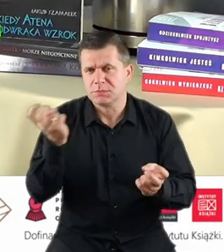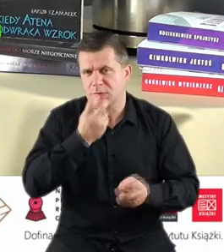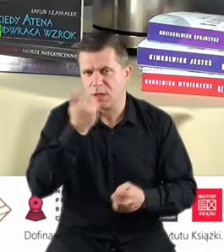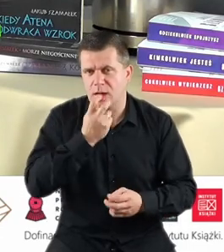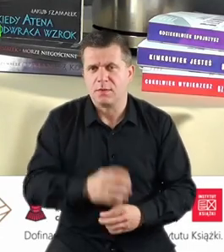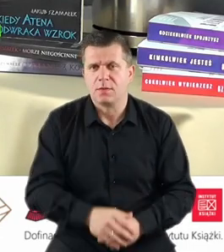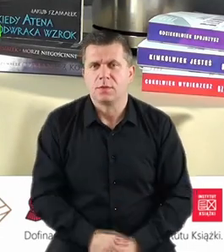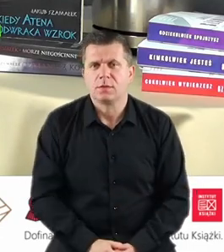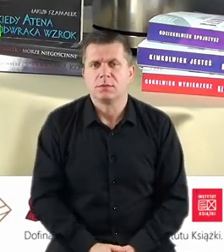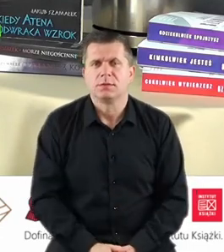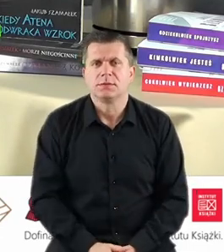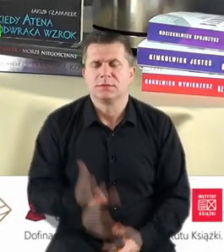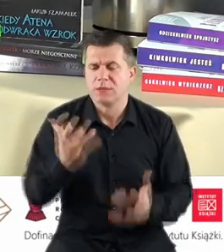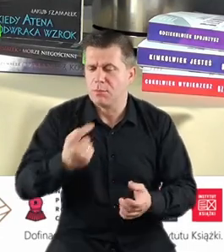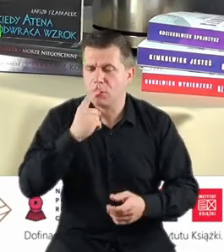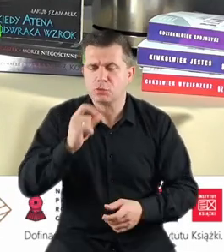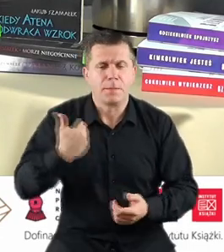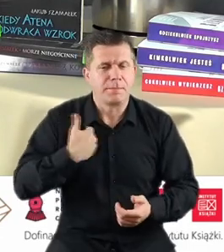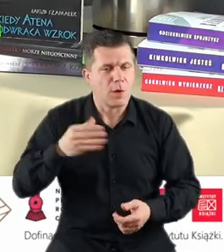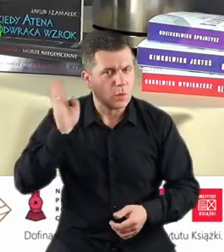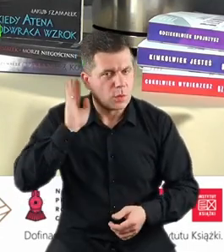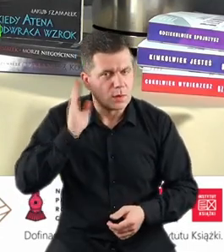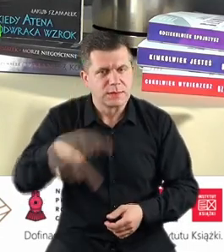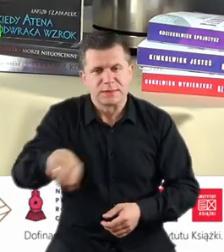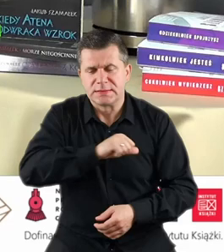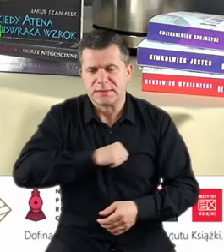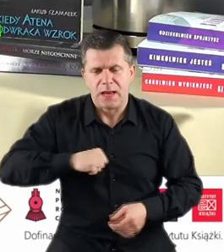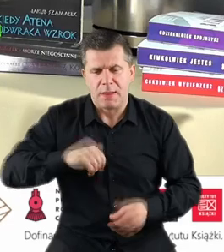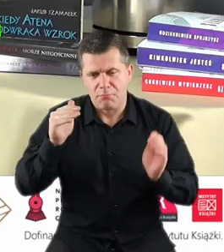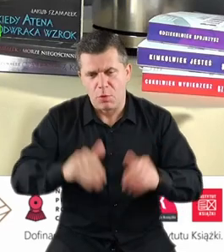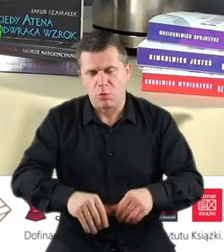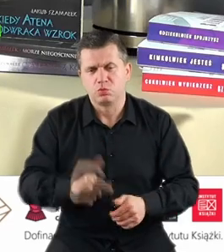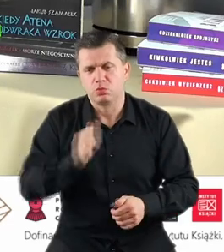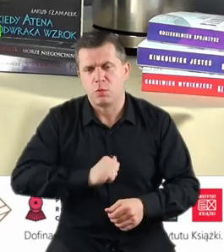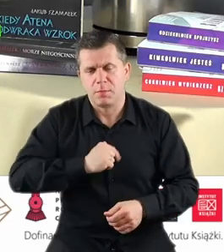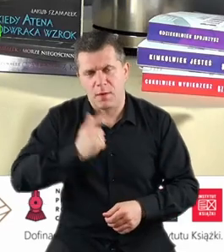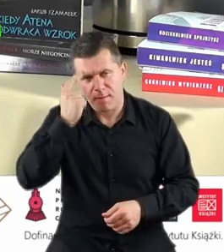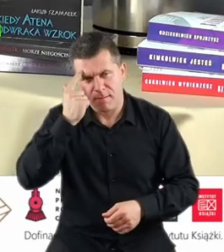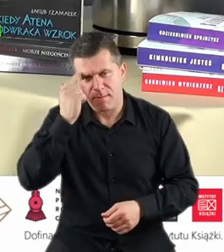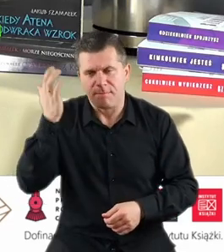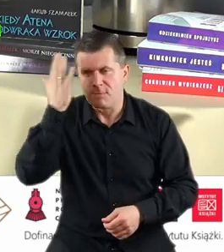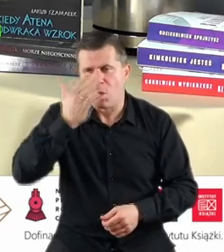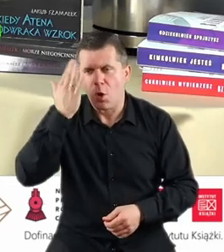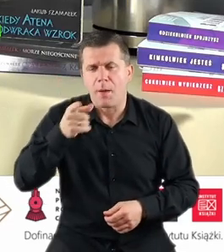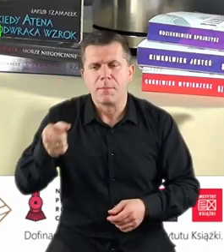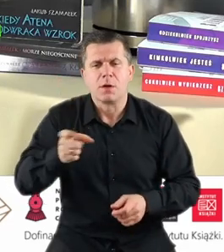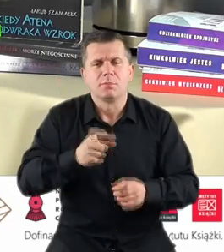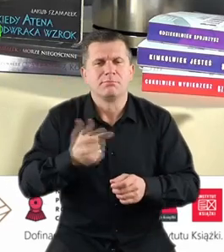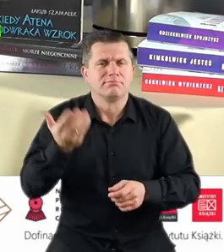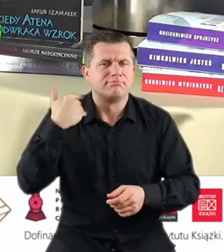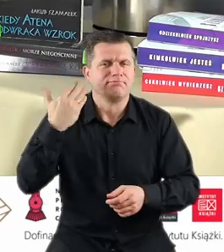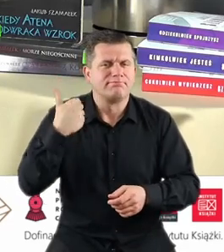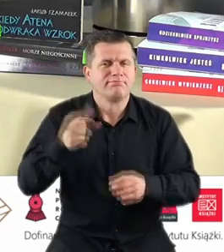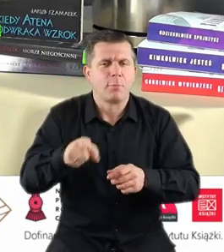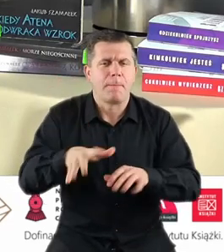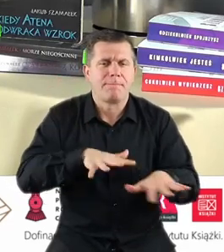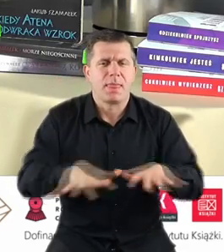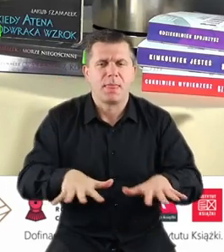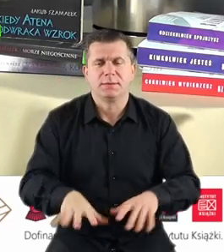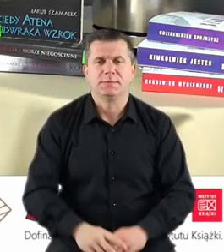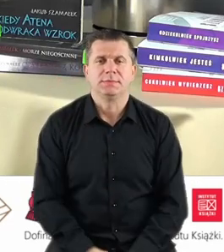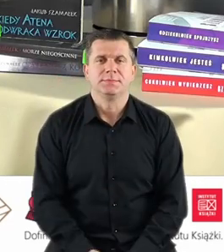powiedzieć historię, która tam się toczyła, żeby też samemu sobie wyobrazić ten czas, ten moment, to